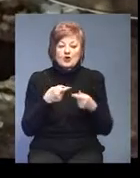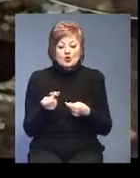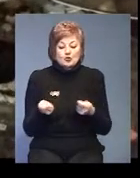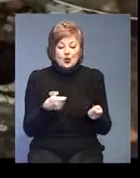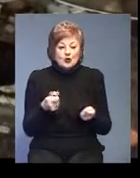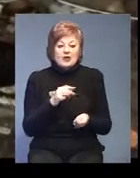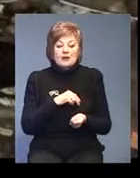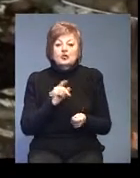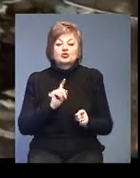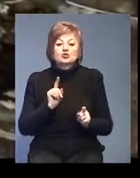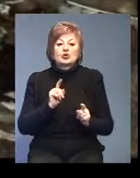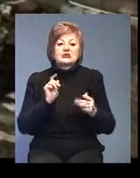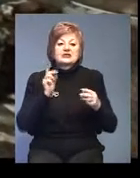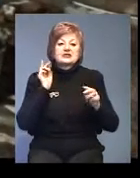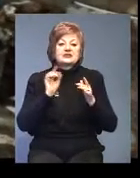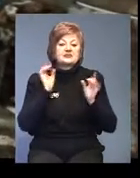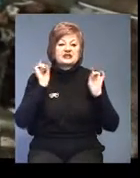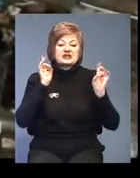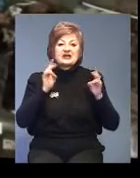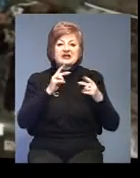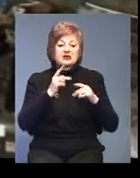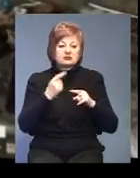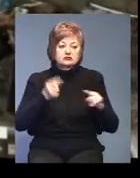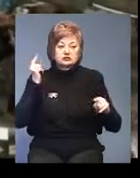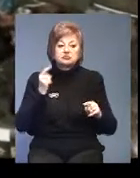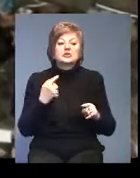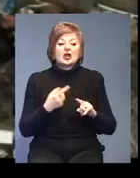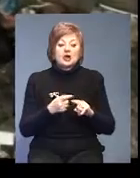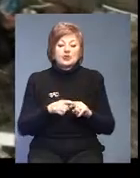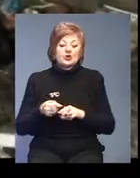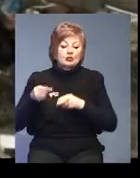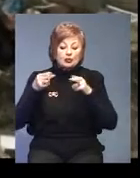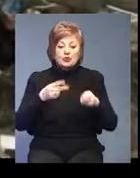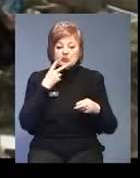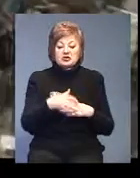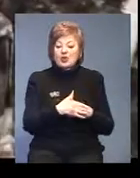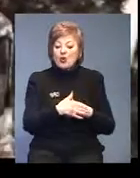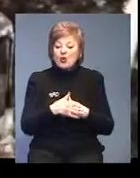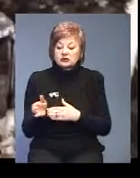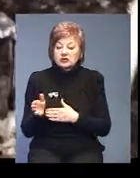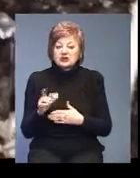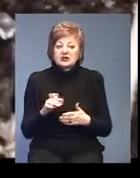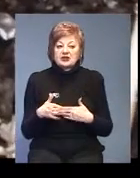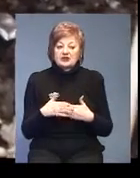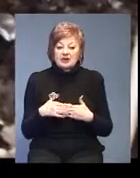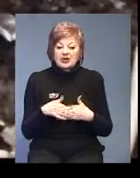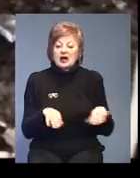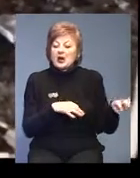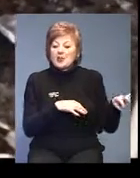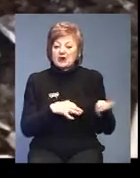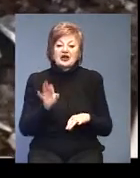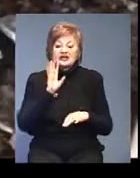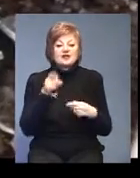точці спрацювала система сигналізації. Працівники охоронної компанії, прибувши на місце, виявили відчинені двері палаючого приміщення. Приїхала